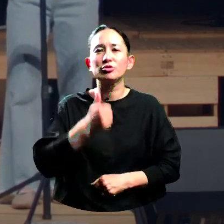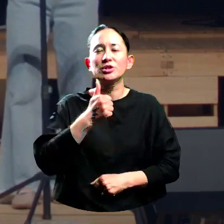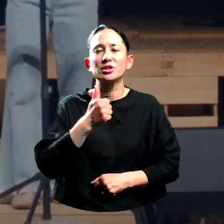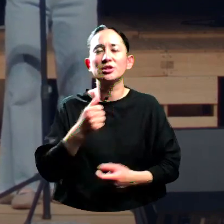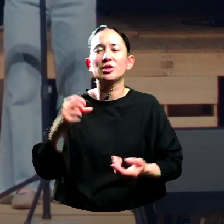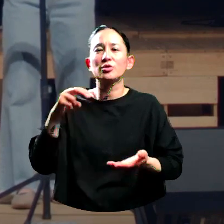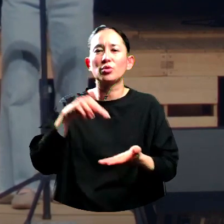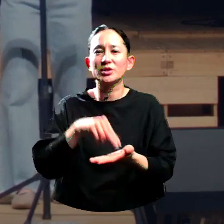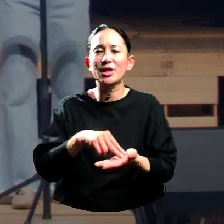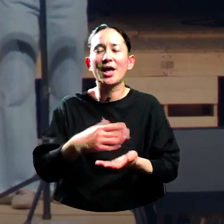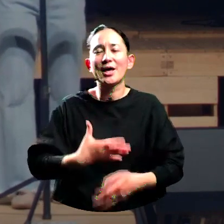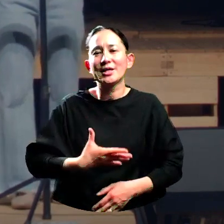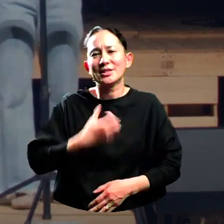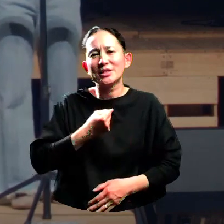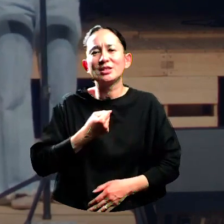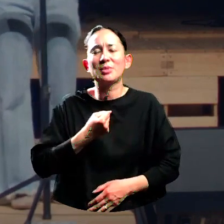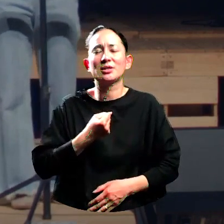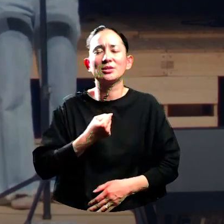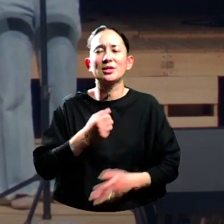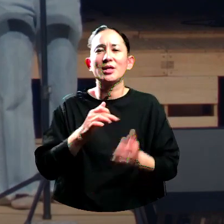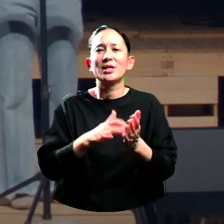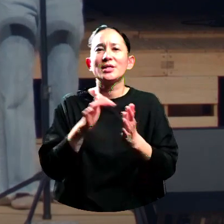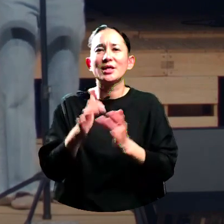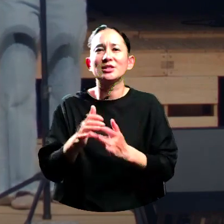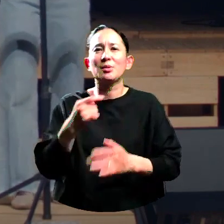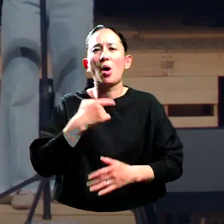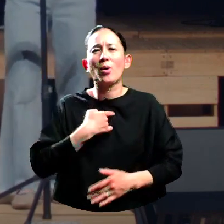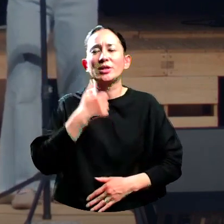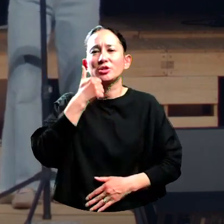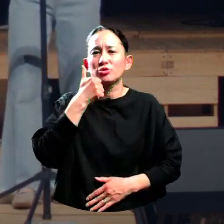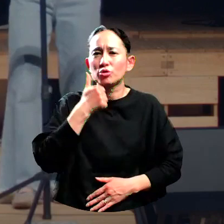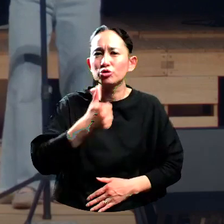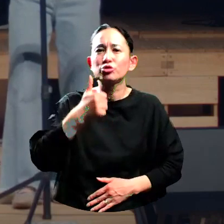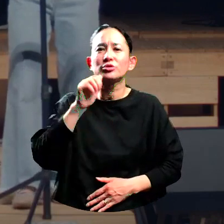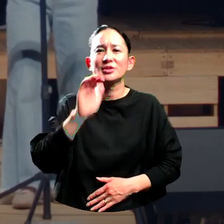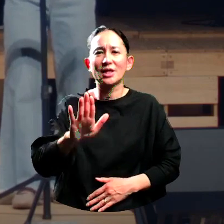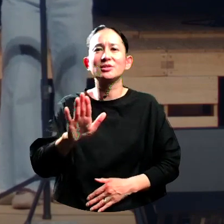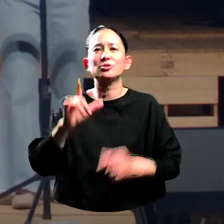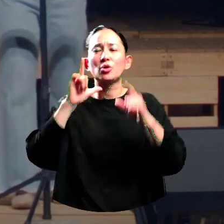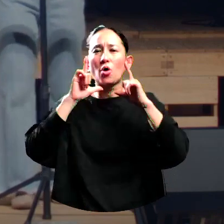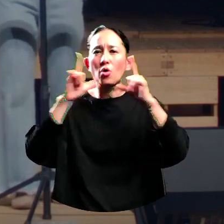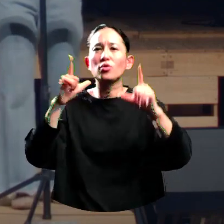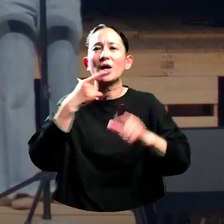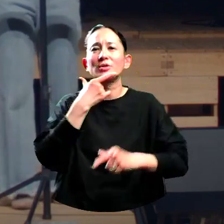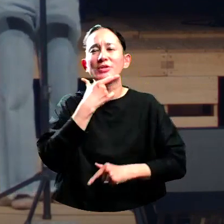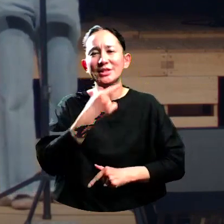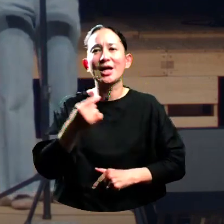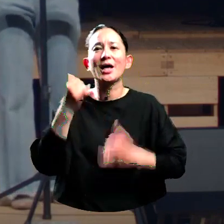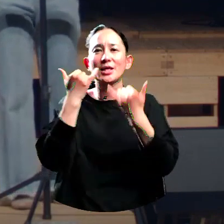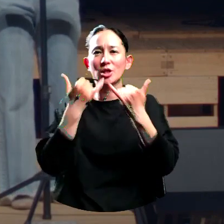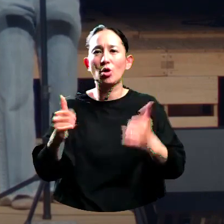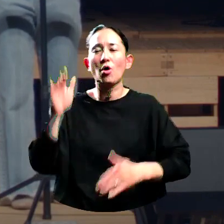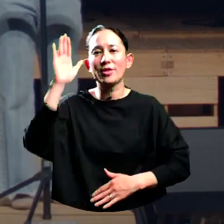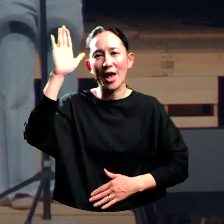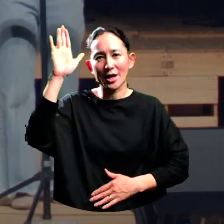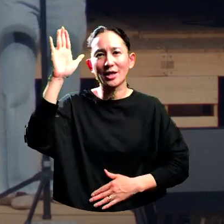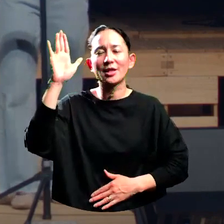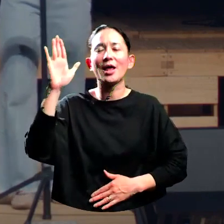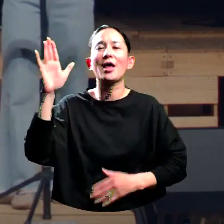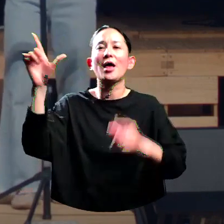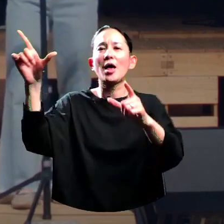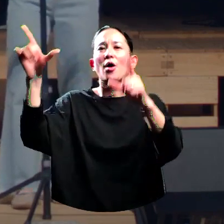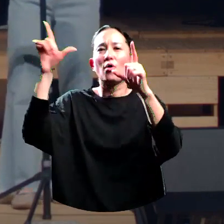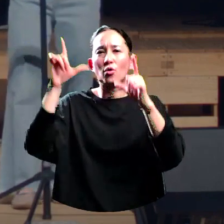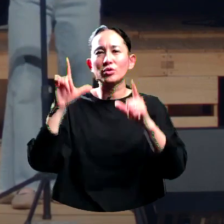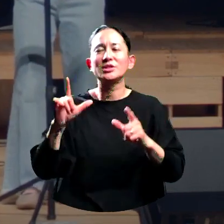の主です。そのように告白したい人は手を挙げて教えてください。 Today I believe in Jesus Christ. He is my Lord. If this is